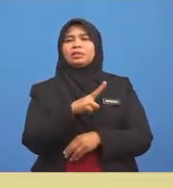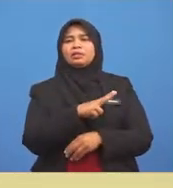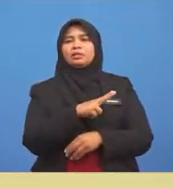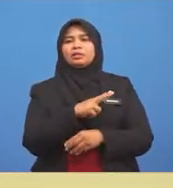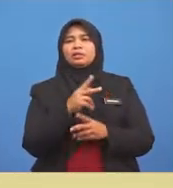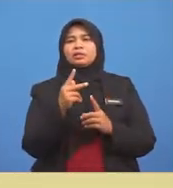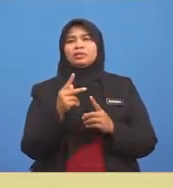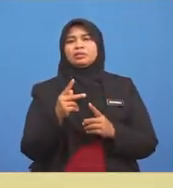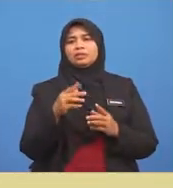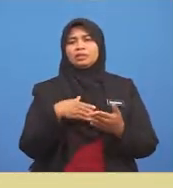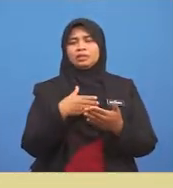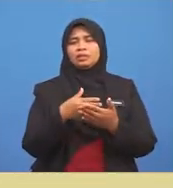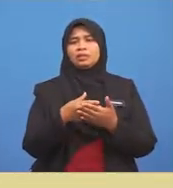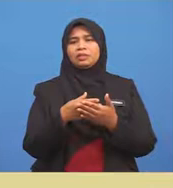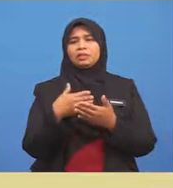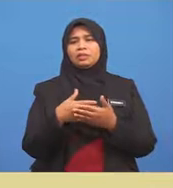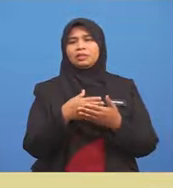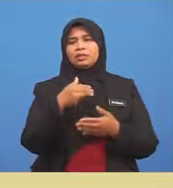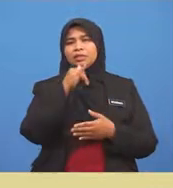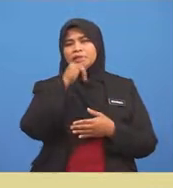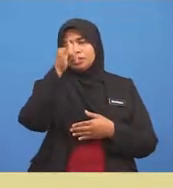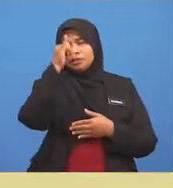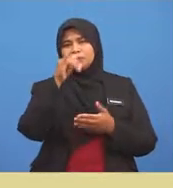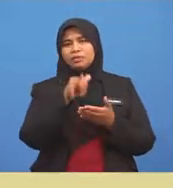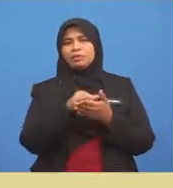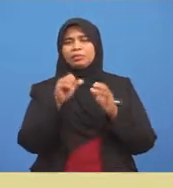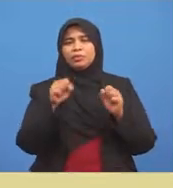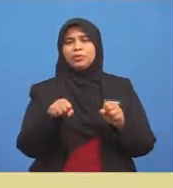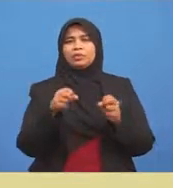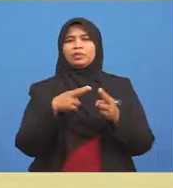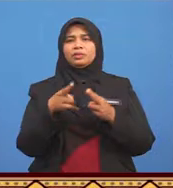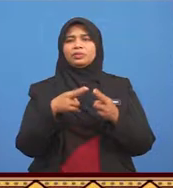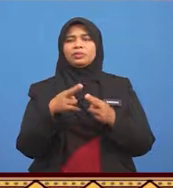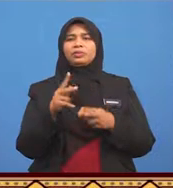anak-anak yatim itu mampu menguruskan harta mereka.